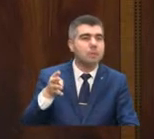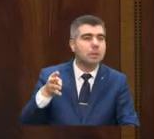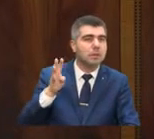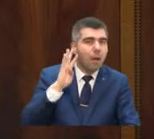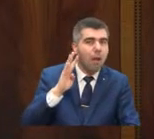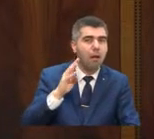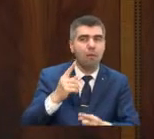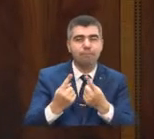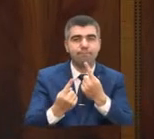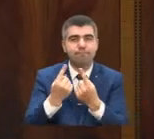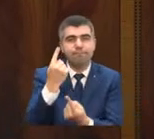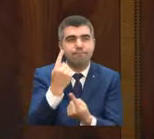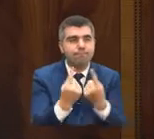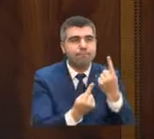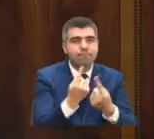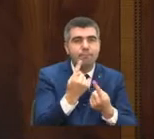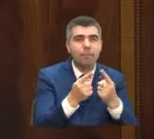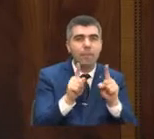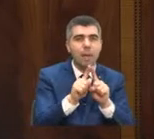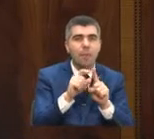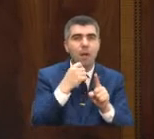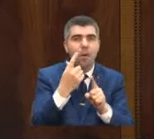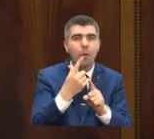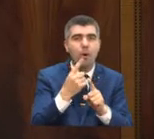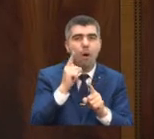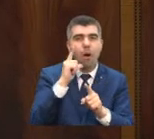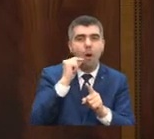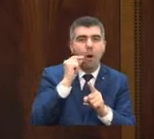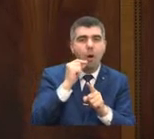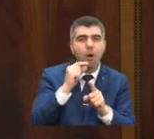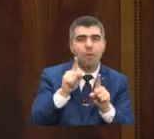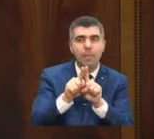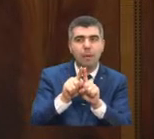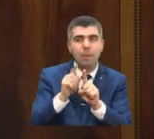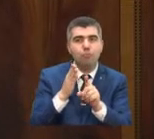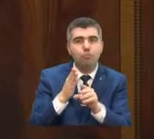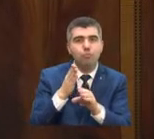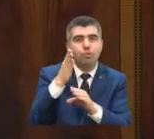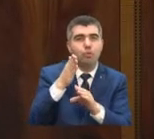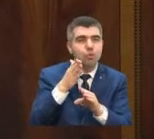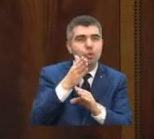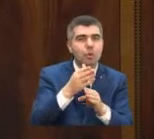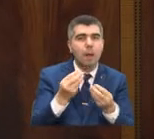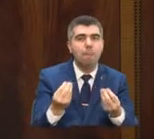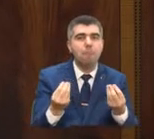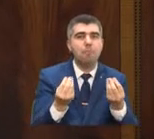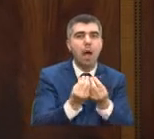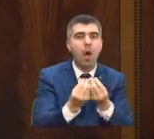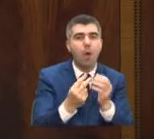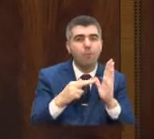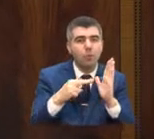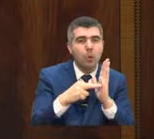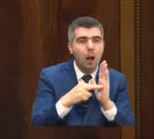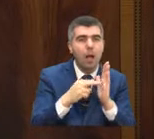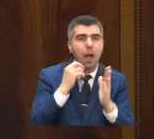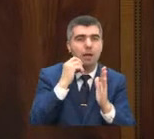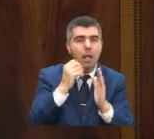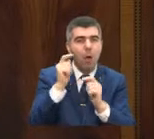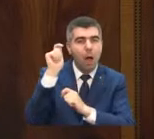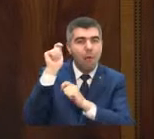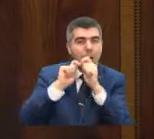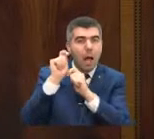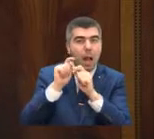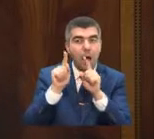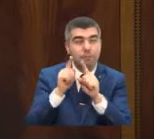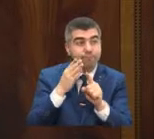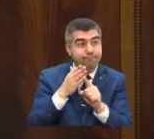ما يتبناه بعض المتطرفين المحليين، وما دام هناك جماعة إرهابية تعمل جاهدة بشتى